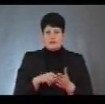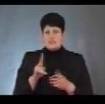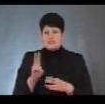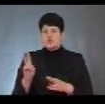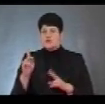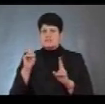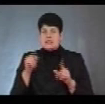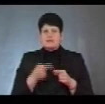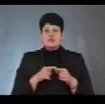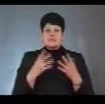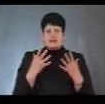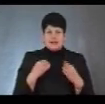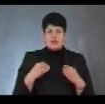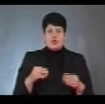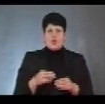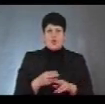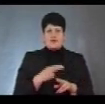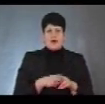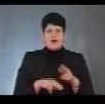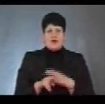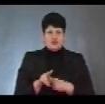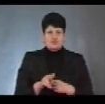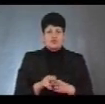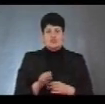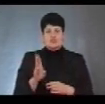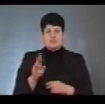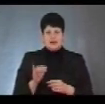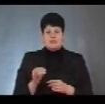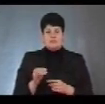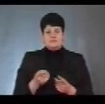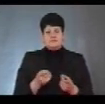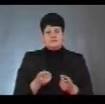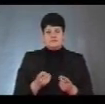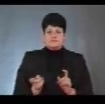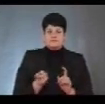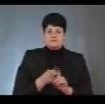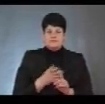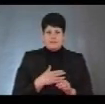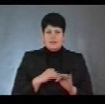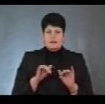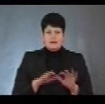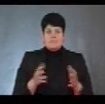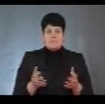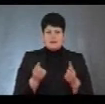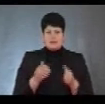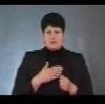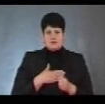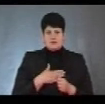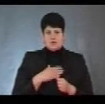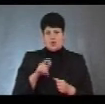знають про цей день, одягають кольорові шкарпетки, долучаються до наших заходів і підтримують, зокрема,